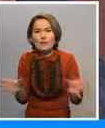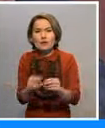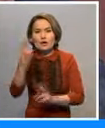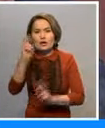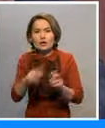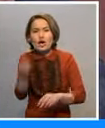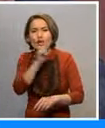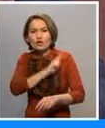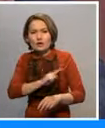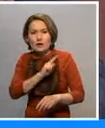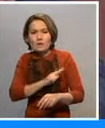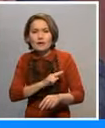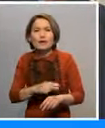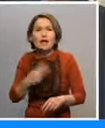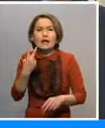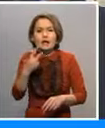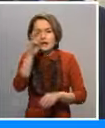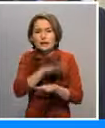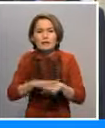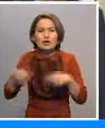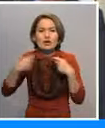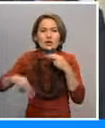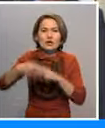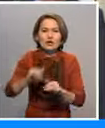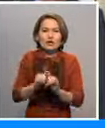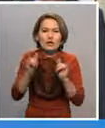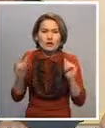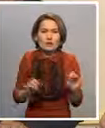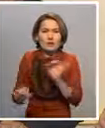бірлескен кәсіпорын жұмыс істейтіні айтылып, екі ел арасындағы сауда айналымын арттыру жайы талқыланды.